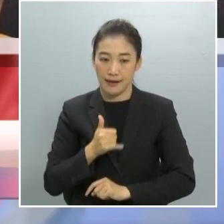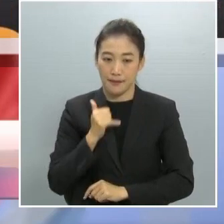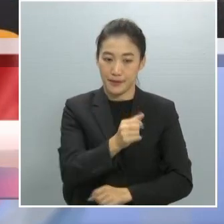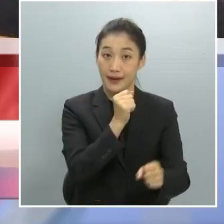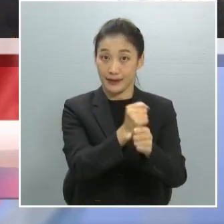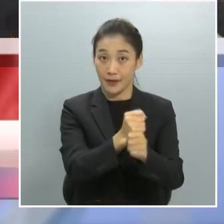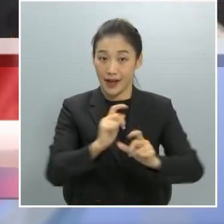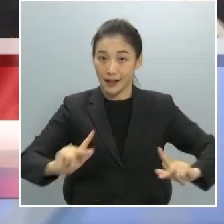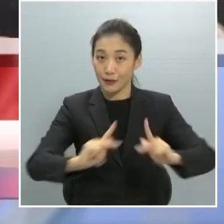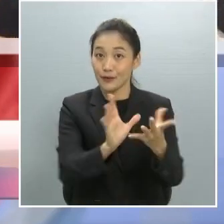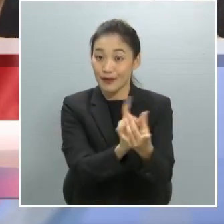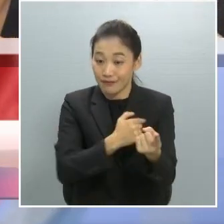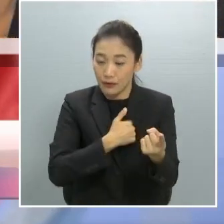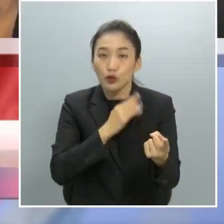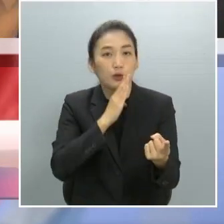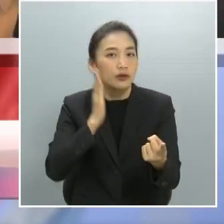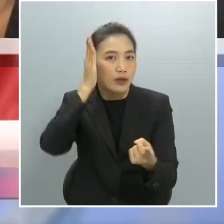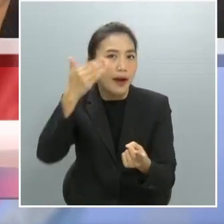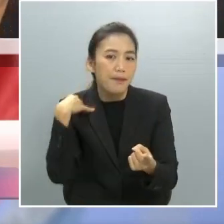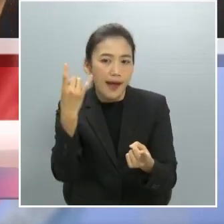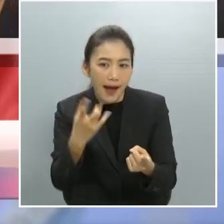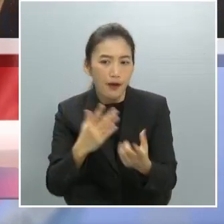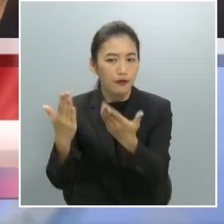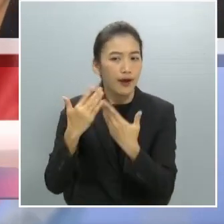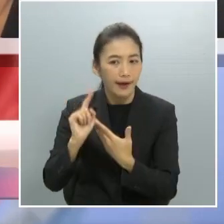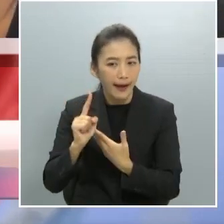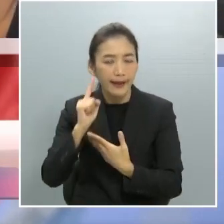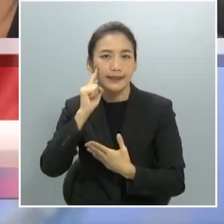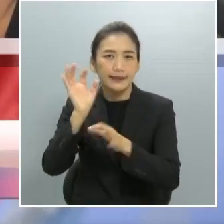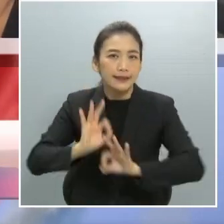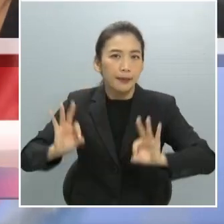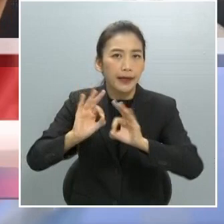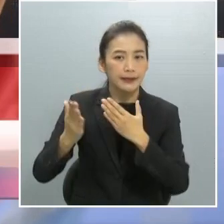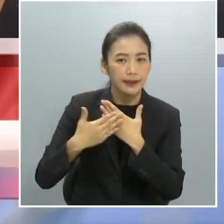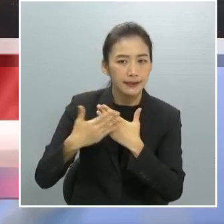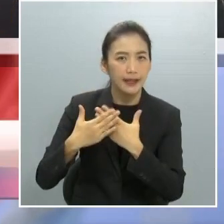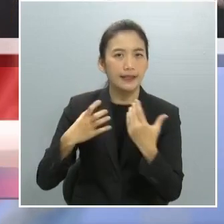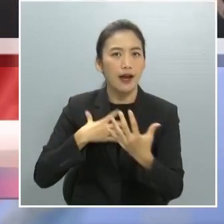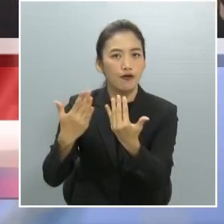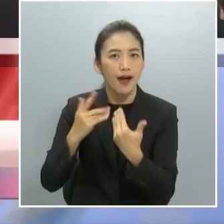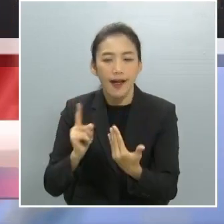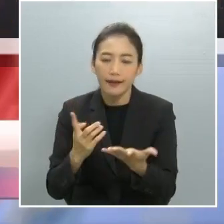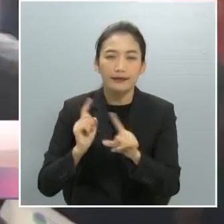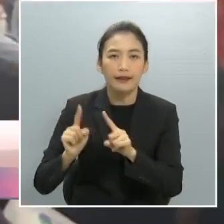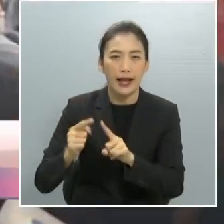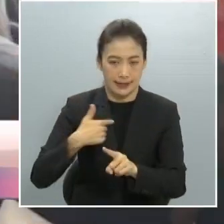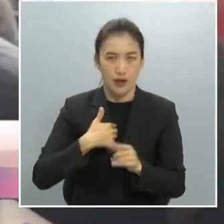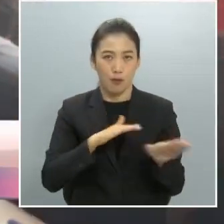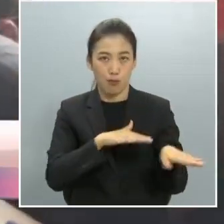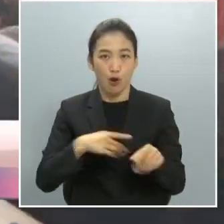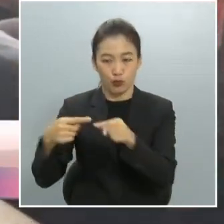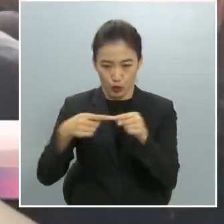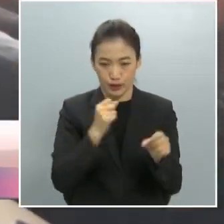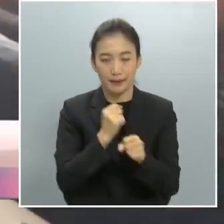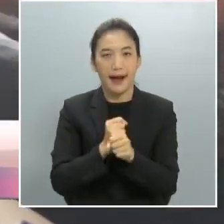ฝากงานอะไรให้ผมช่วยทำบ้างหรือถ้าจะเน้นตรงไหนนะครับที่จะเน้นที่เราพร้อมที่จะต่อยอดการทำงานที่เป็นเรื่องที่ดี